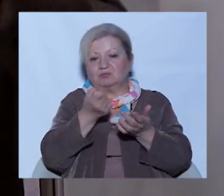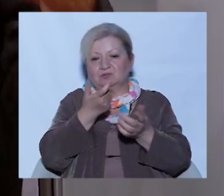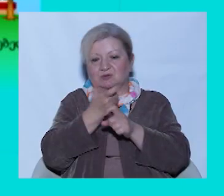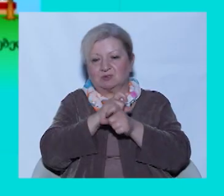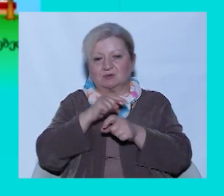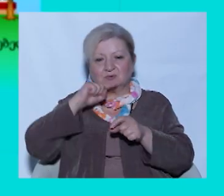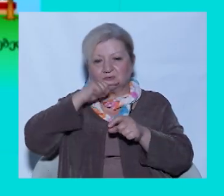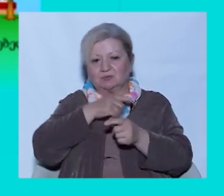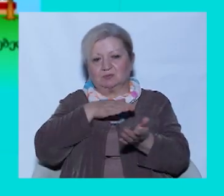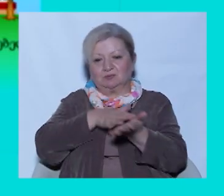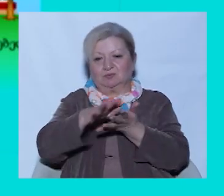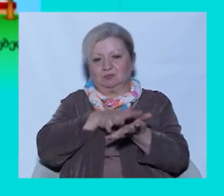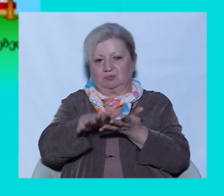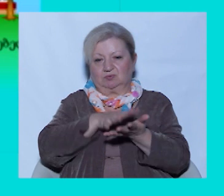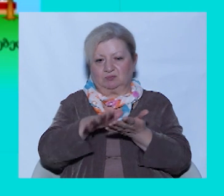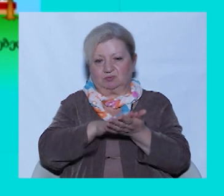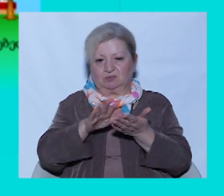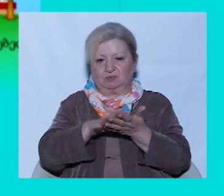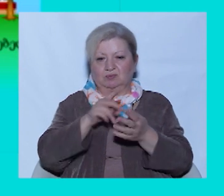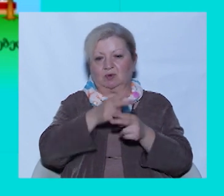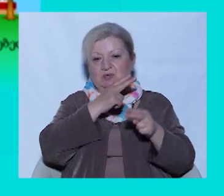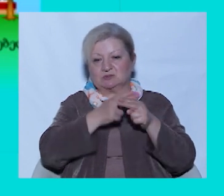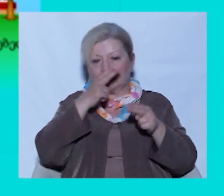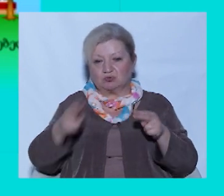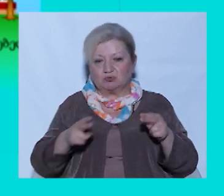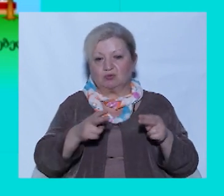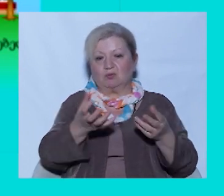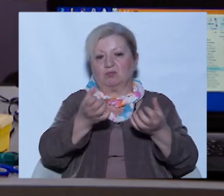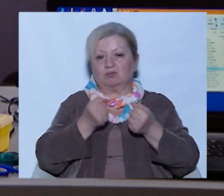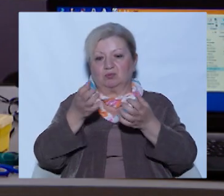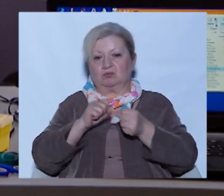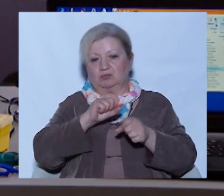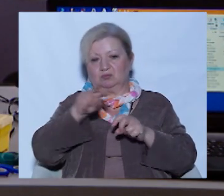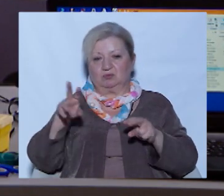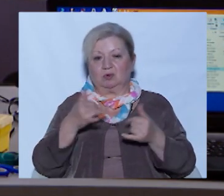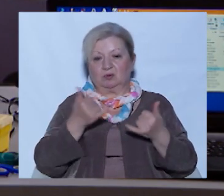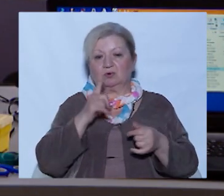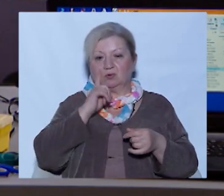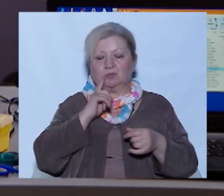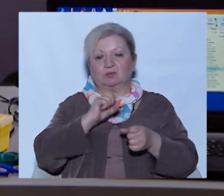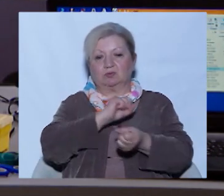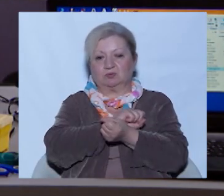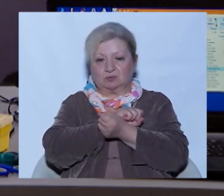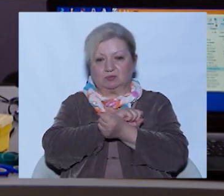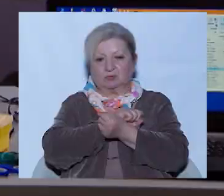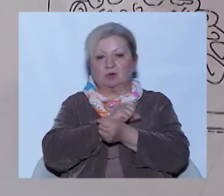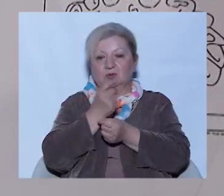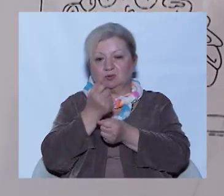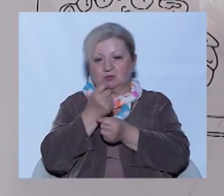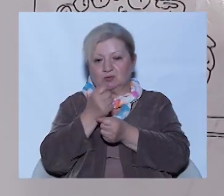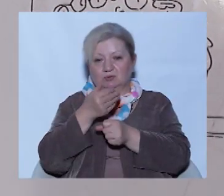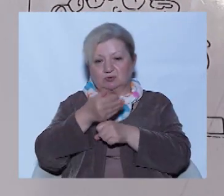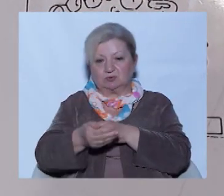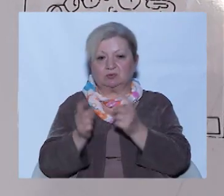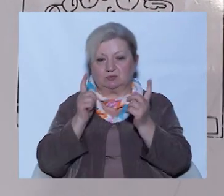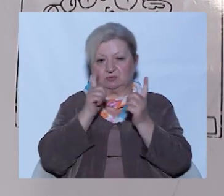დანაკარგებით გადავცეთ სადგურიდან მოხმარებლამდე. ახლა დროებით შევისვენოთ და ცოტა